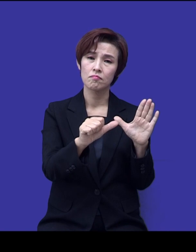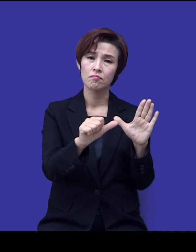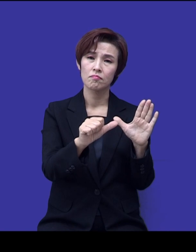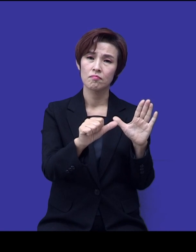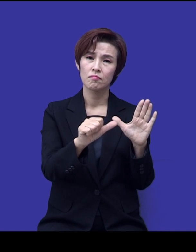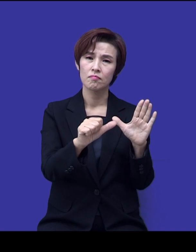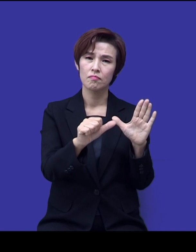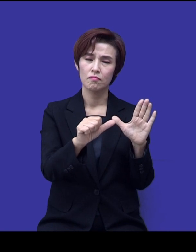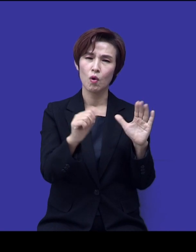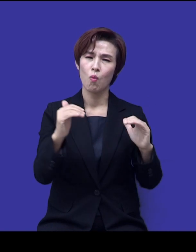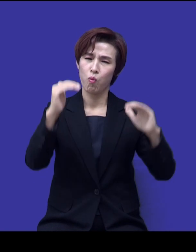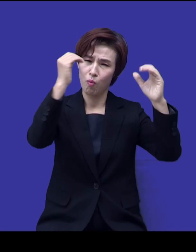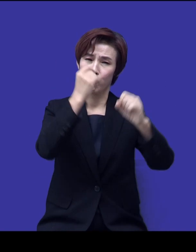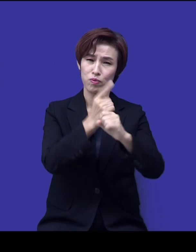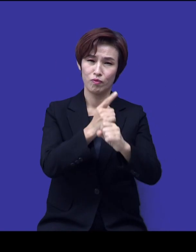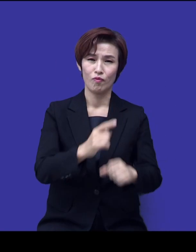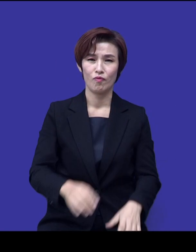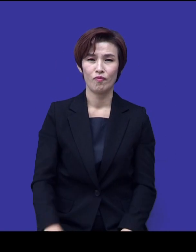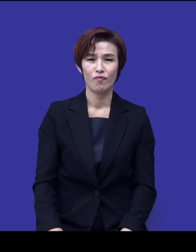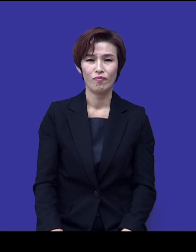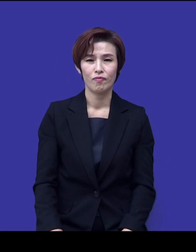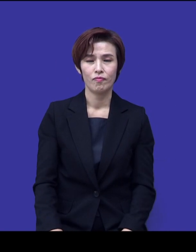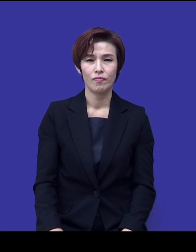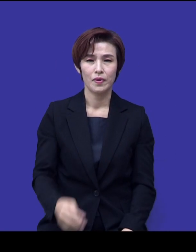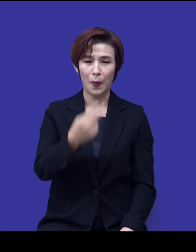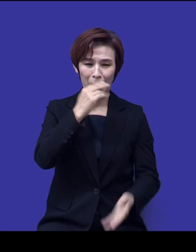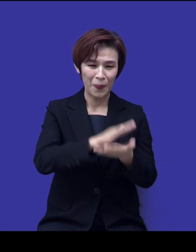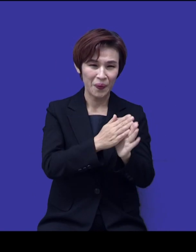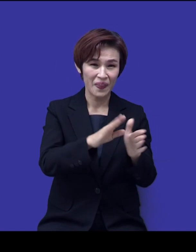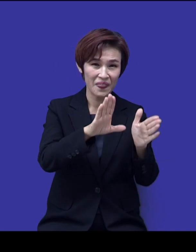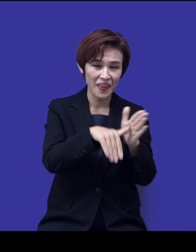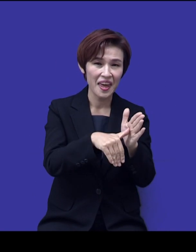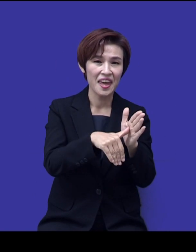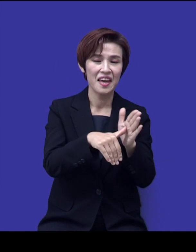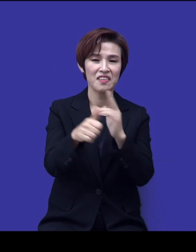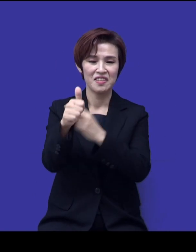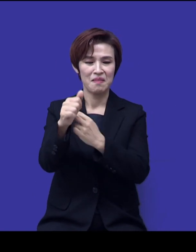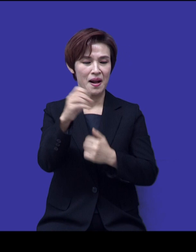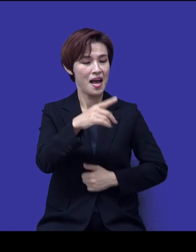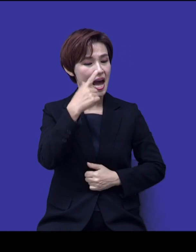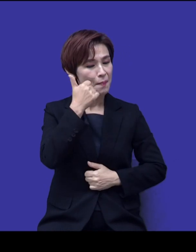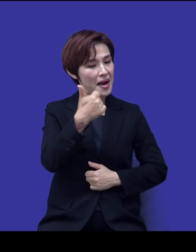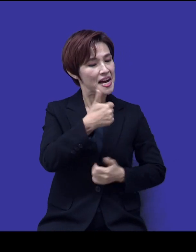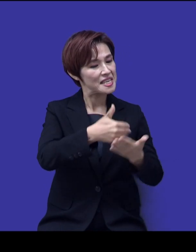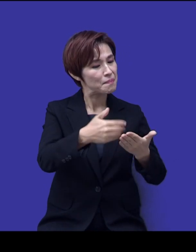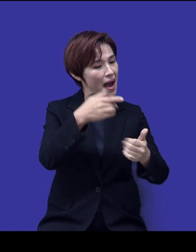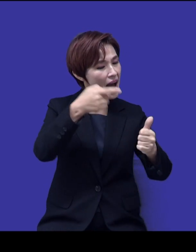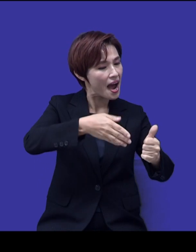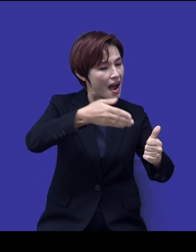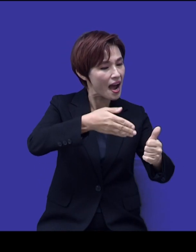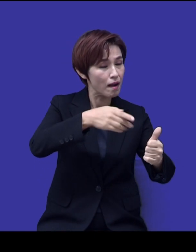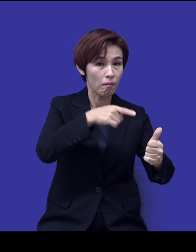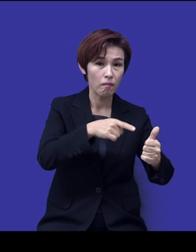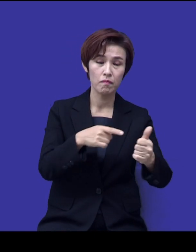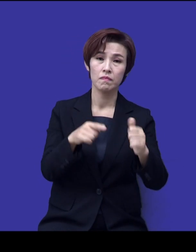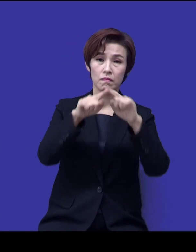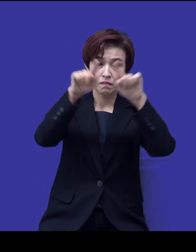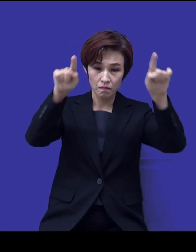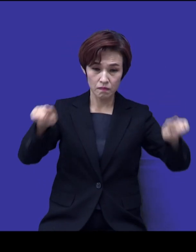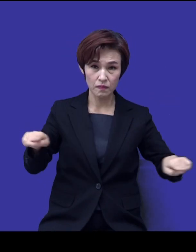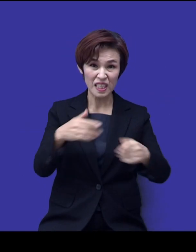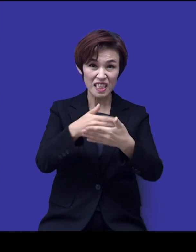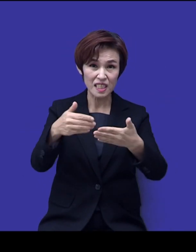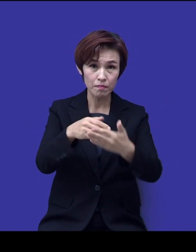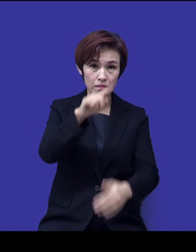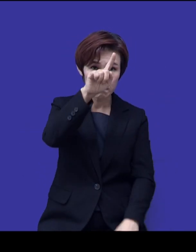90년생이니까 나이가 꽤 됐네요. 네네. 제가 유치원 때 아빠를 그려라고 했더니 네. 짝대기 세 개를 그려왔더래요. 근데 저는